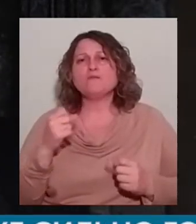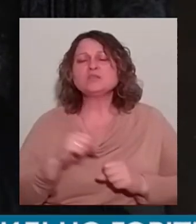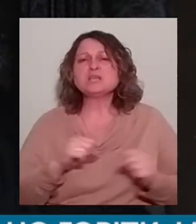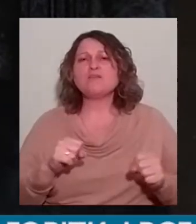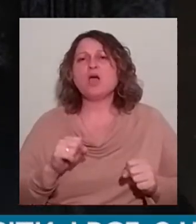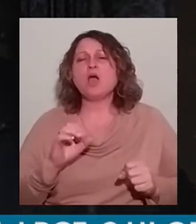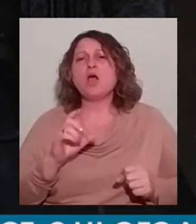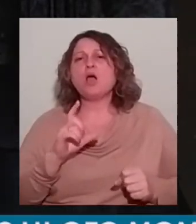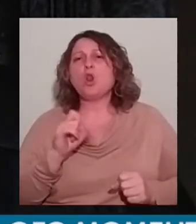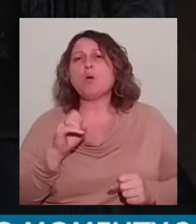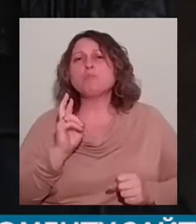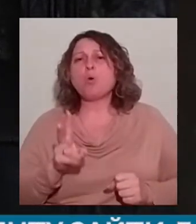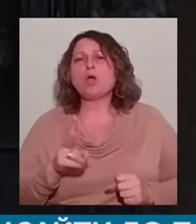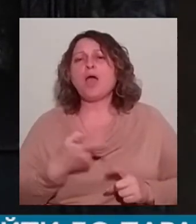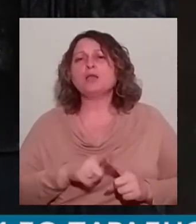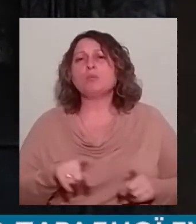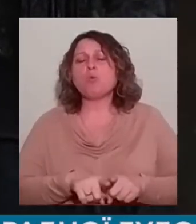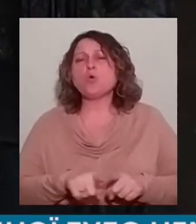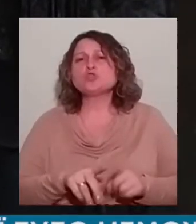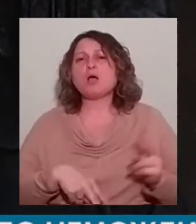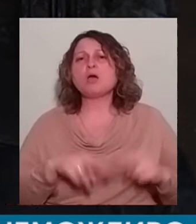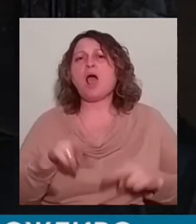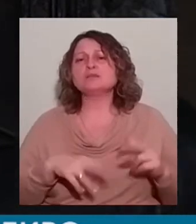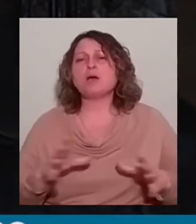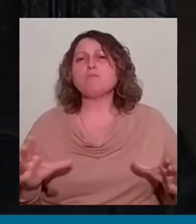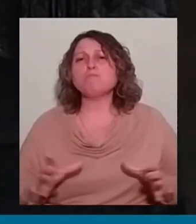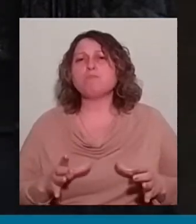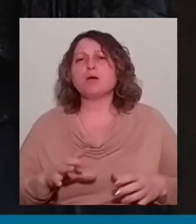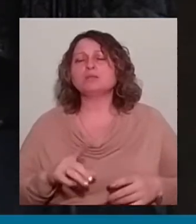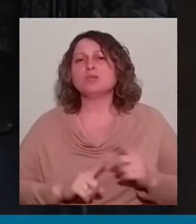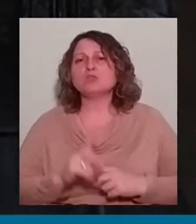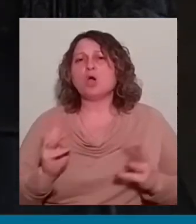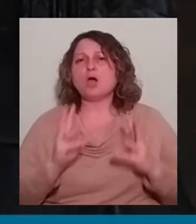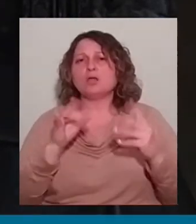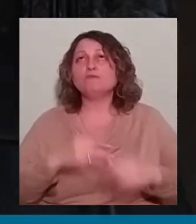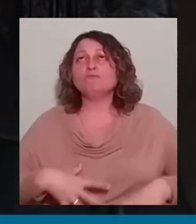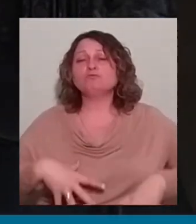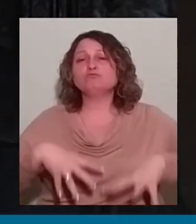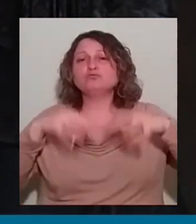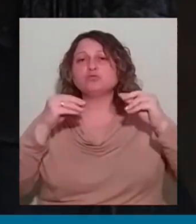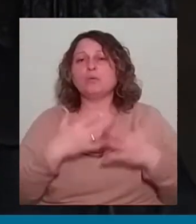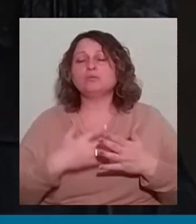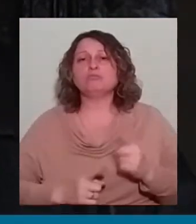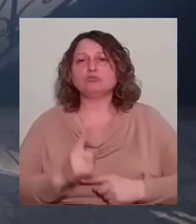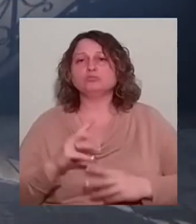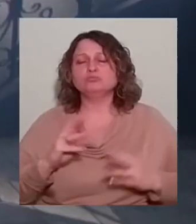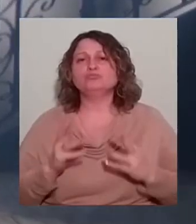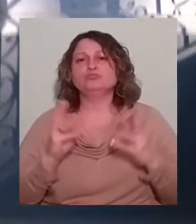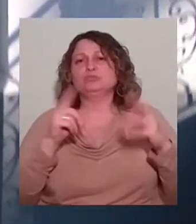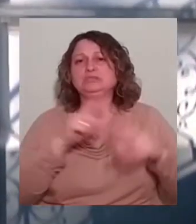всей видимости, какая-то банка с краской там взорвалась, начала уже сильно гореть. И все, с этого момента взойти в парадную было